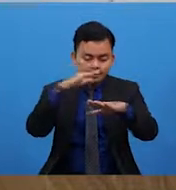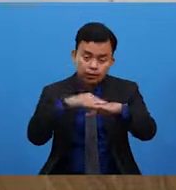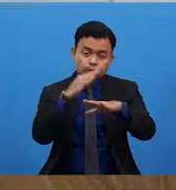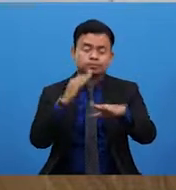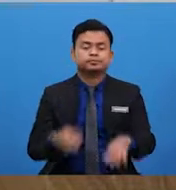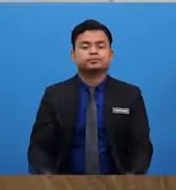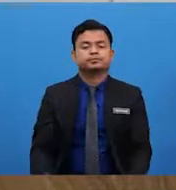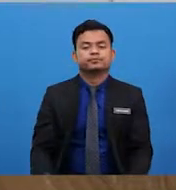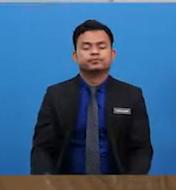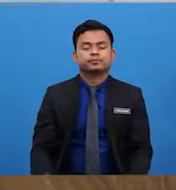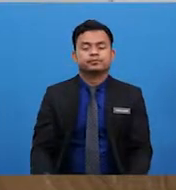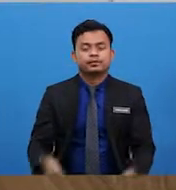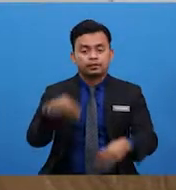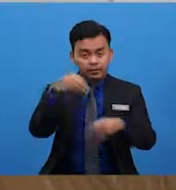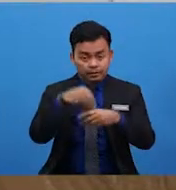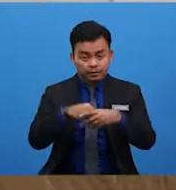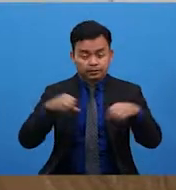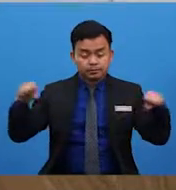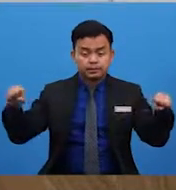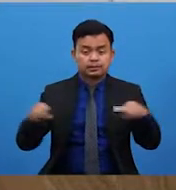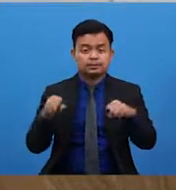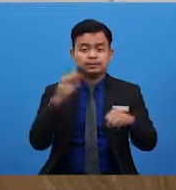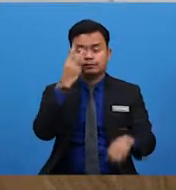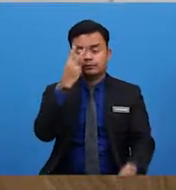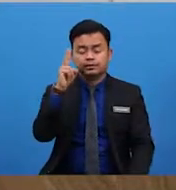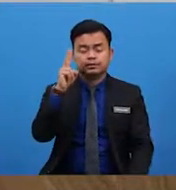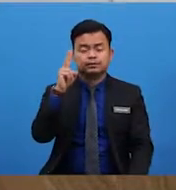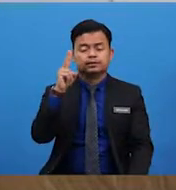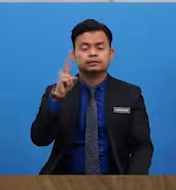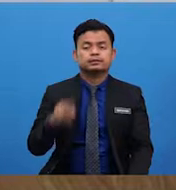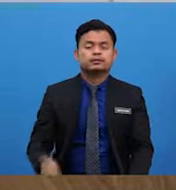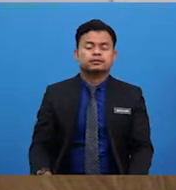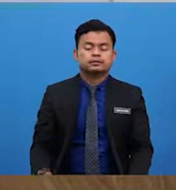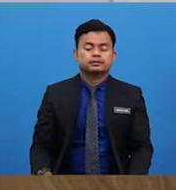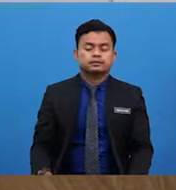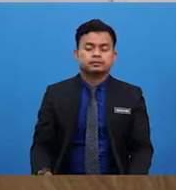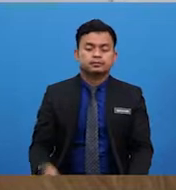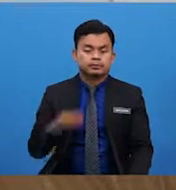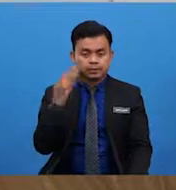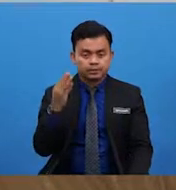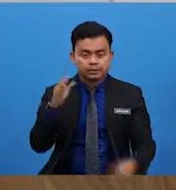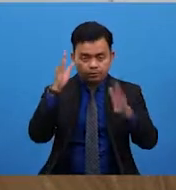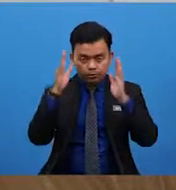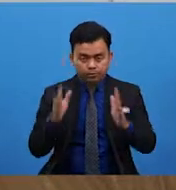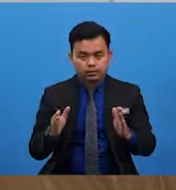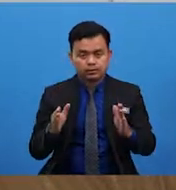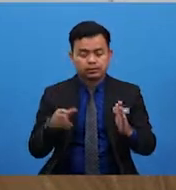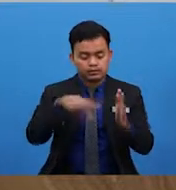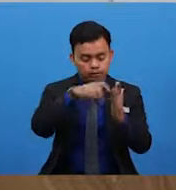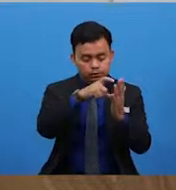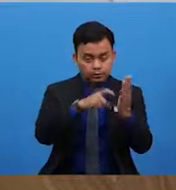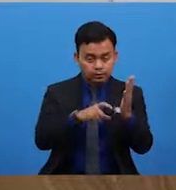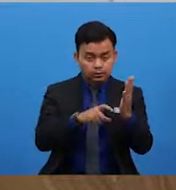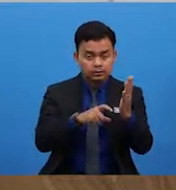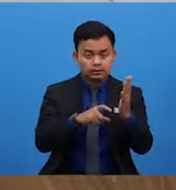dalam seni visual pelukis akan bermain dengan zalina atau textured ots7 hal ini Bagi member